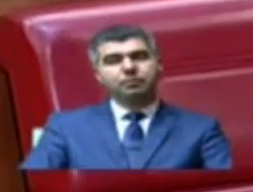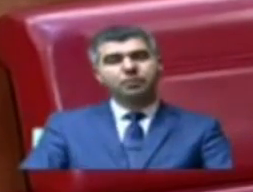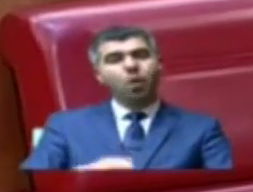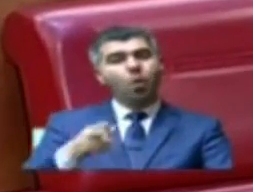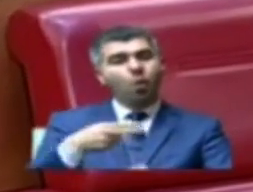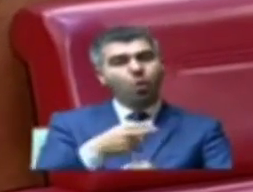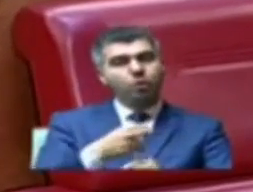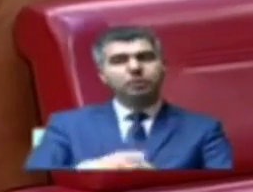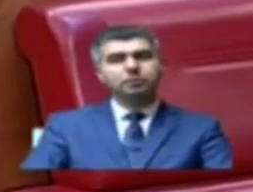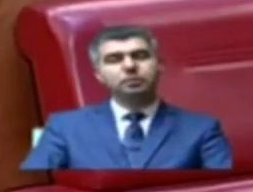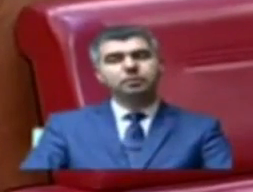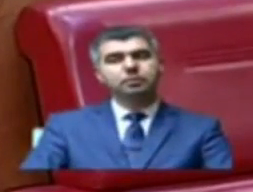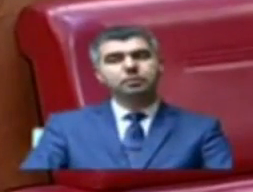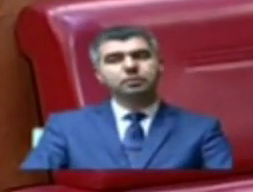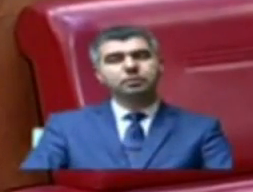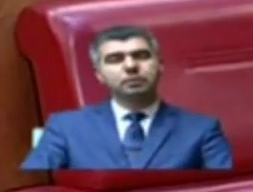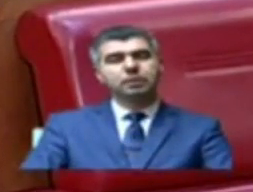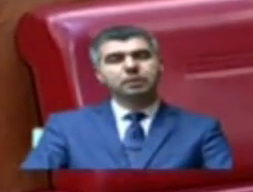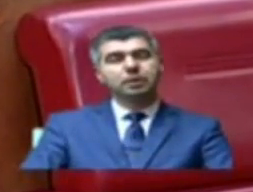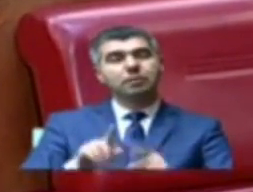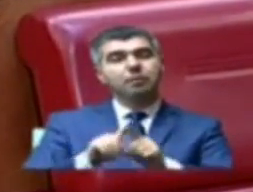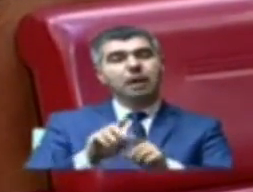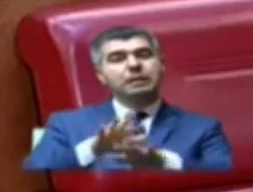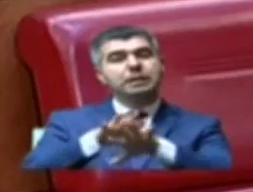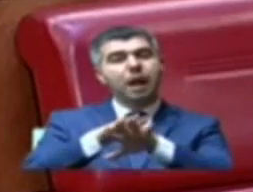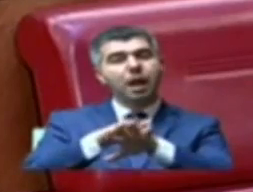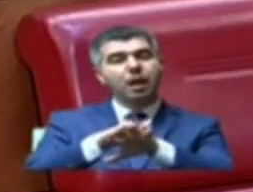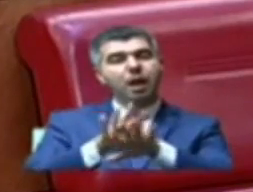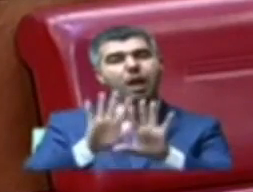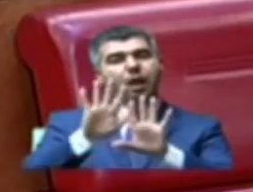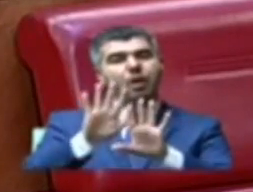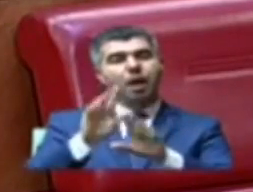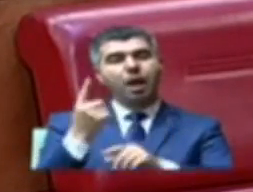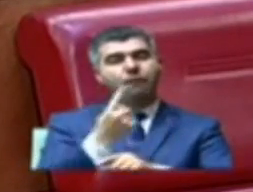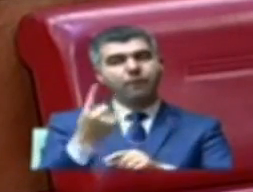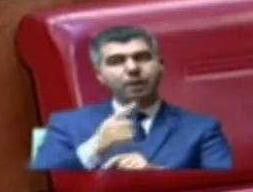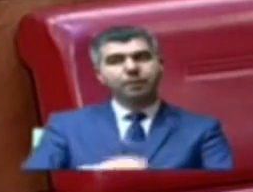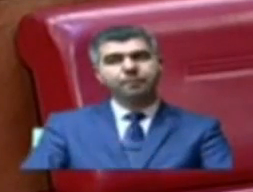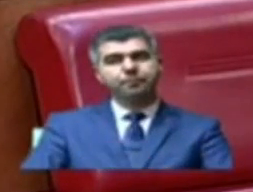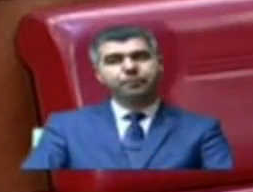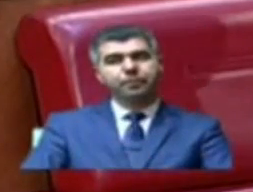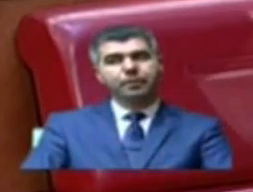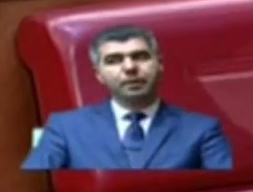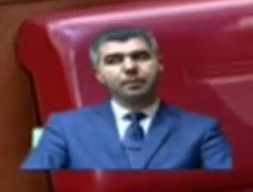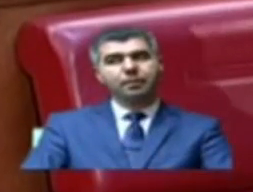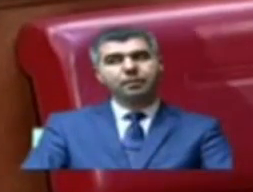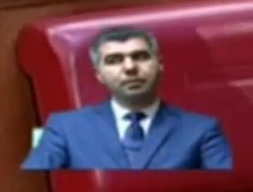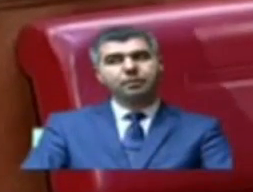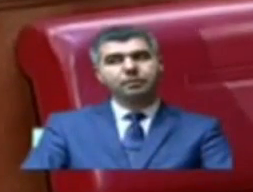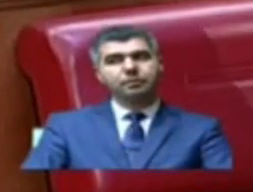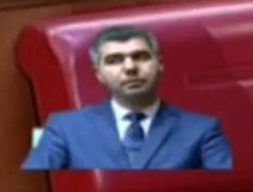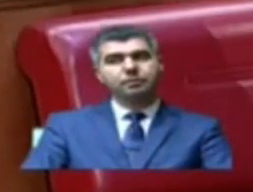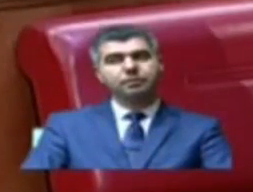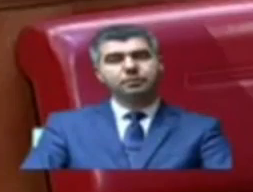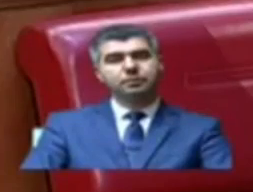السرديل في السلة الجديدة تيبدا من 10 دراهم، في تابريكت